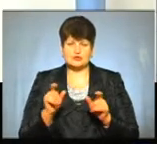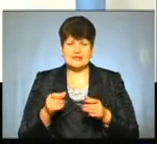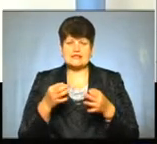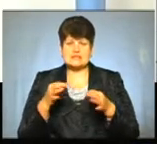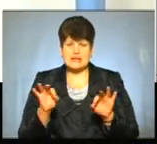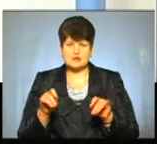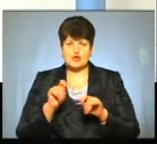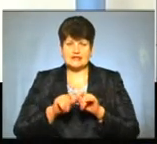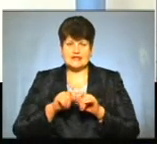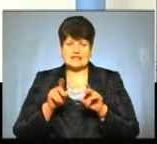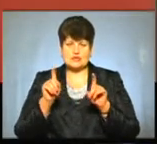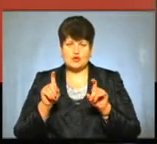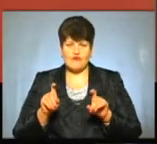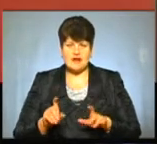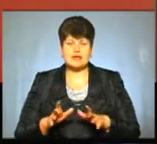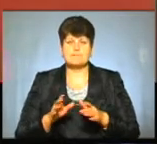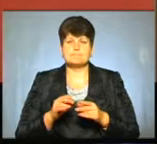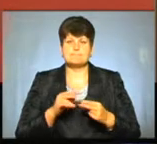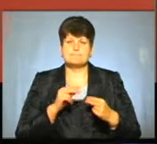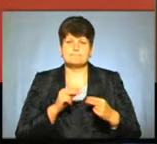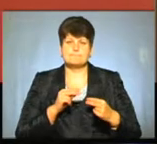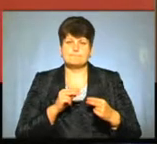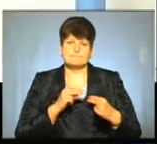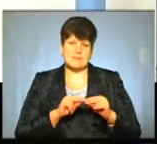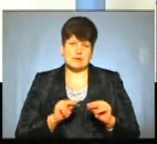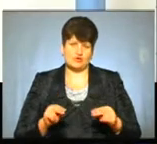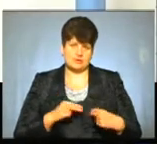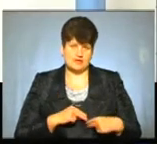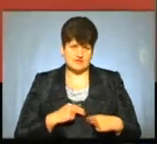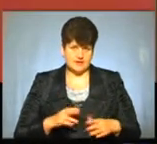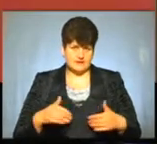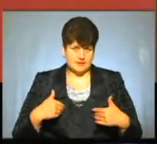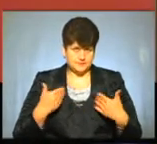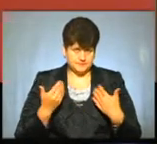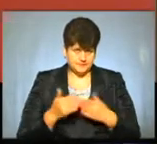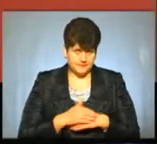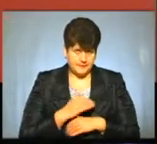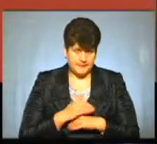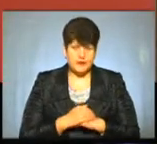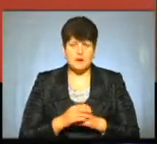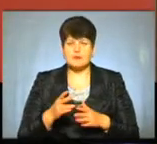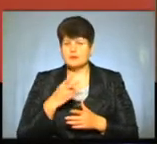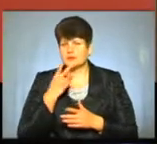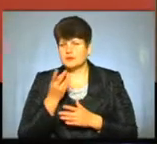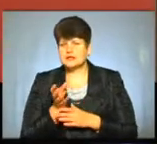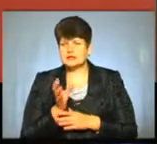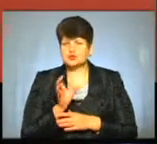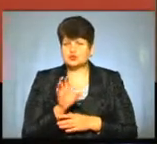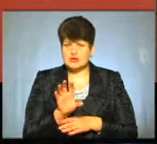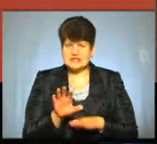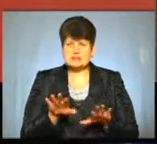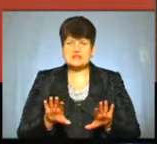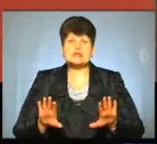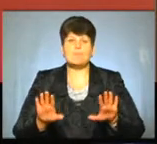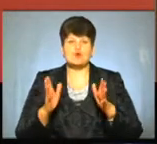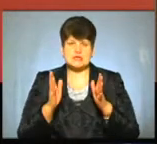тестування учасників сертифікації педагогічних працівників. Доброго вечора. Вітаю. Перш ніж ми розпочнемо розмову, пропоную переглянути сюжет